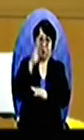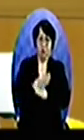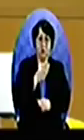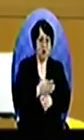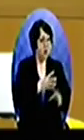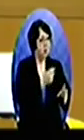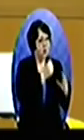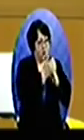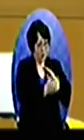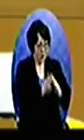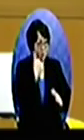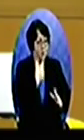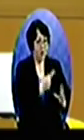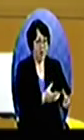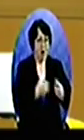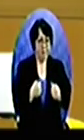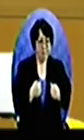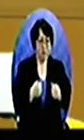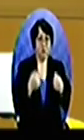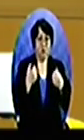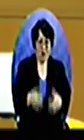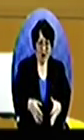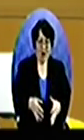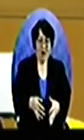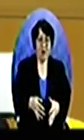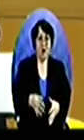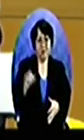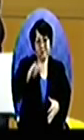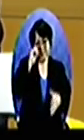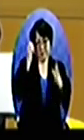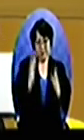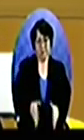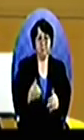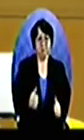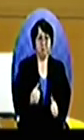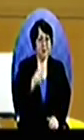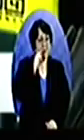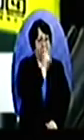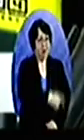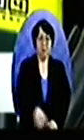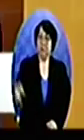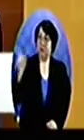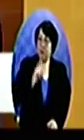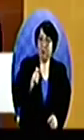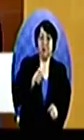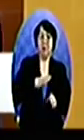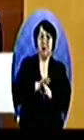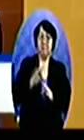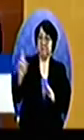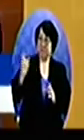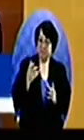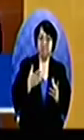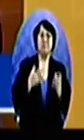тал ингээд ирдсэн хүлээж авлаа. Ингээд асуудал бол шийдэгдлээ гэдгийг бол нөгөө тал одоо бичгээр ирүүлсэн байна. Энэ